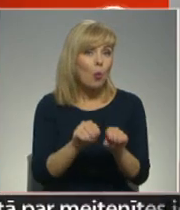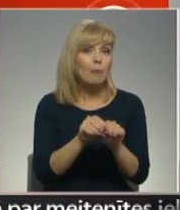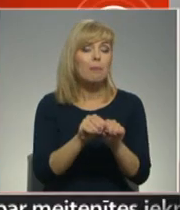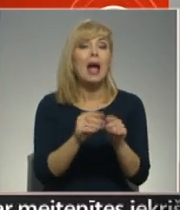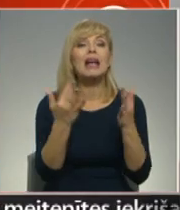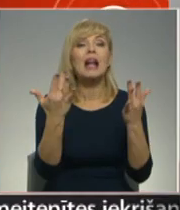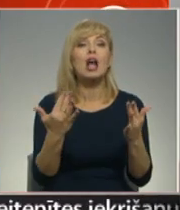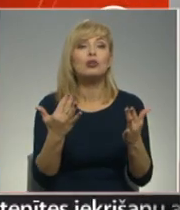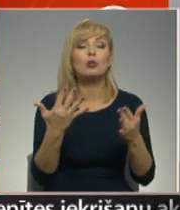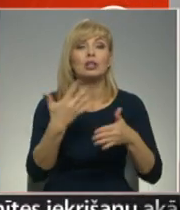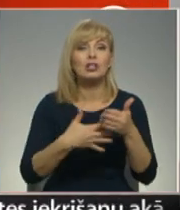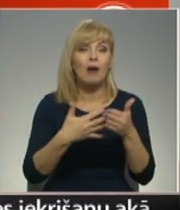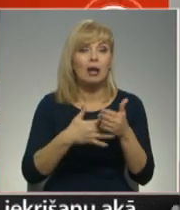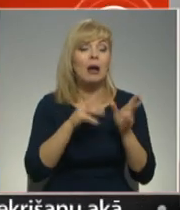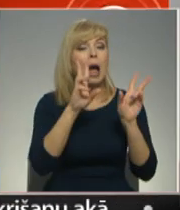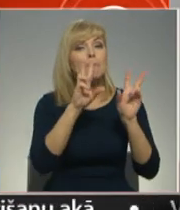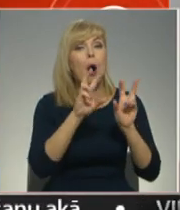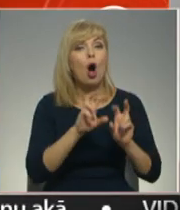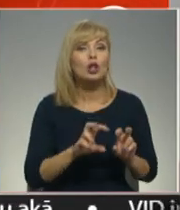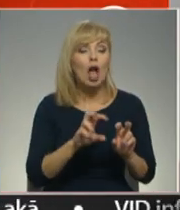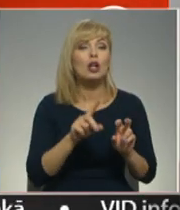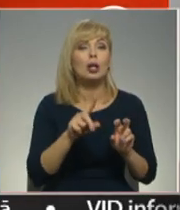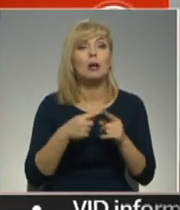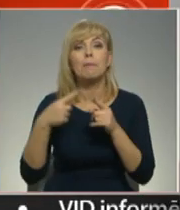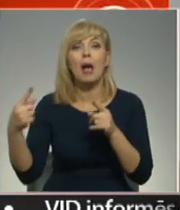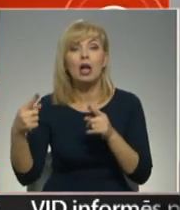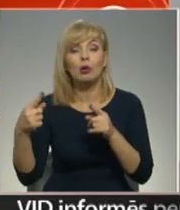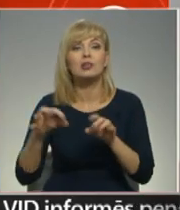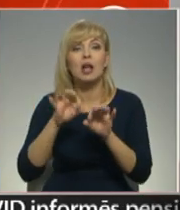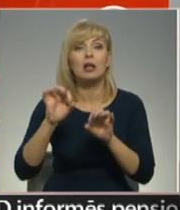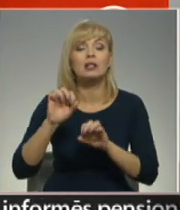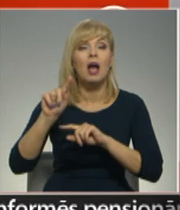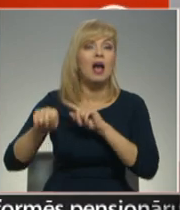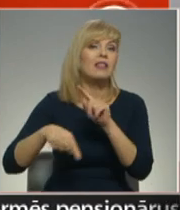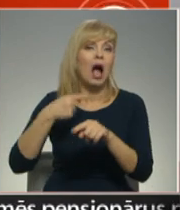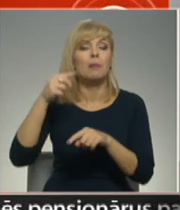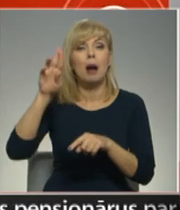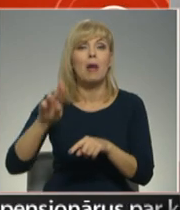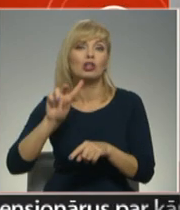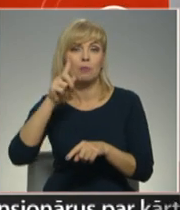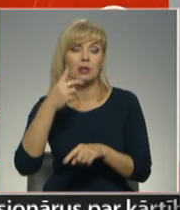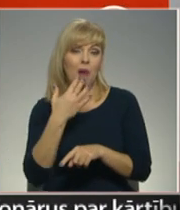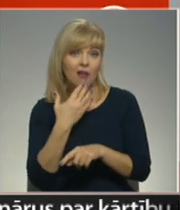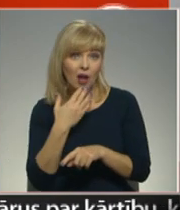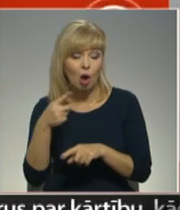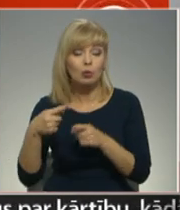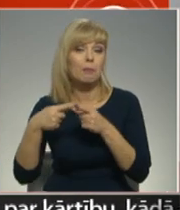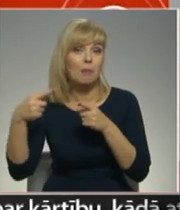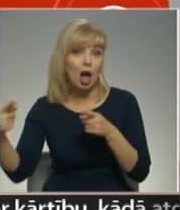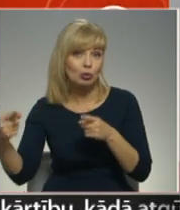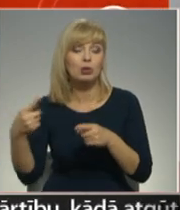izvērtēšana. Monitoringa periods sākas nākamā mēneša 1. Datumā. Kopumā monitoringa periods